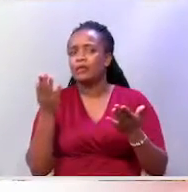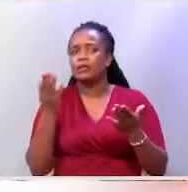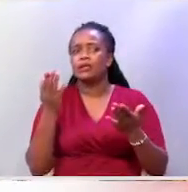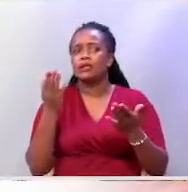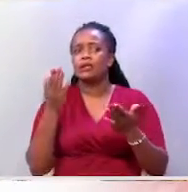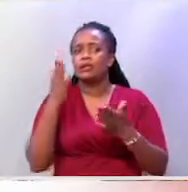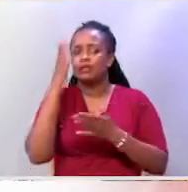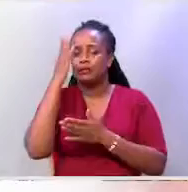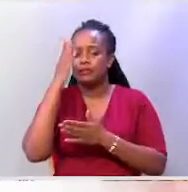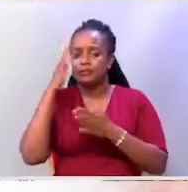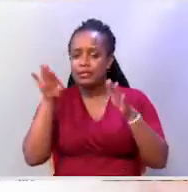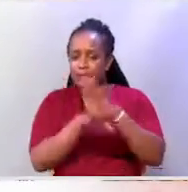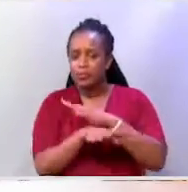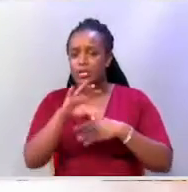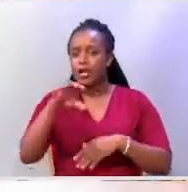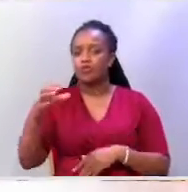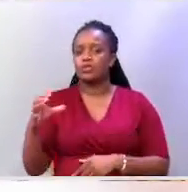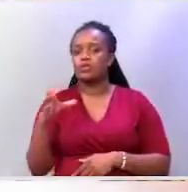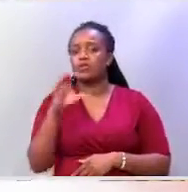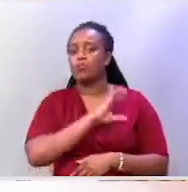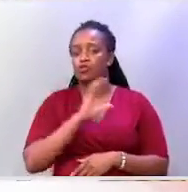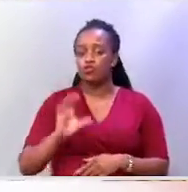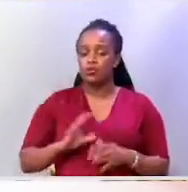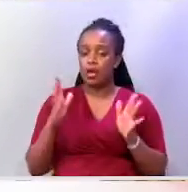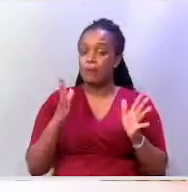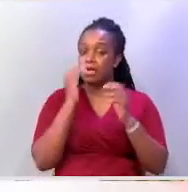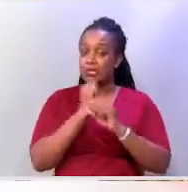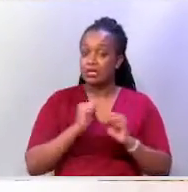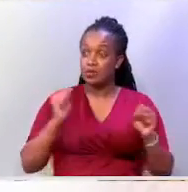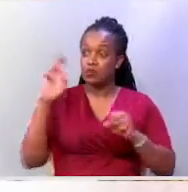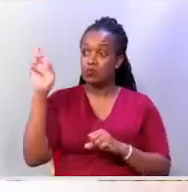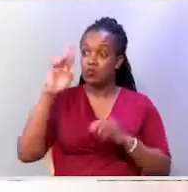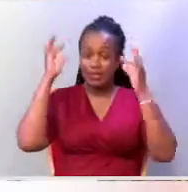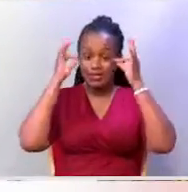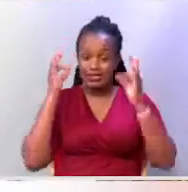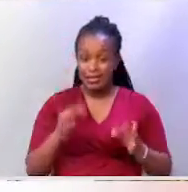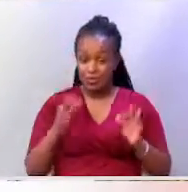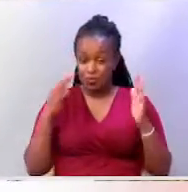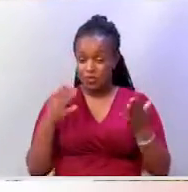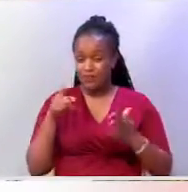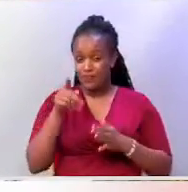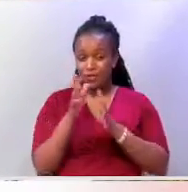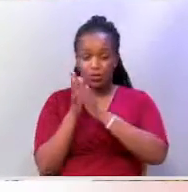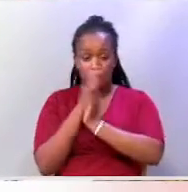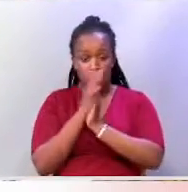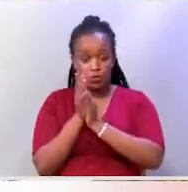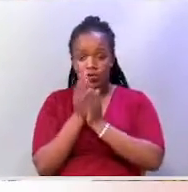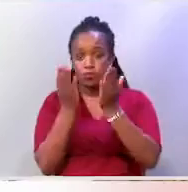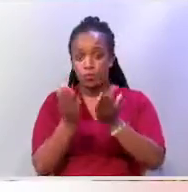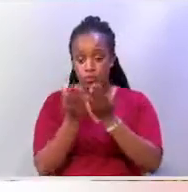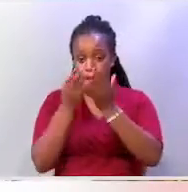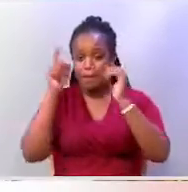commissioner. Mheshimiwa Rais akaamua hii project ya port lazima ifanywe na imalizike vizuri.